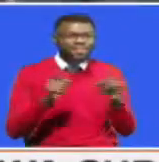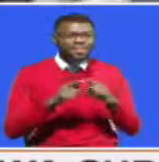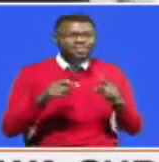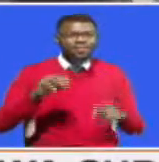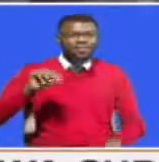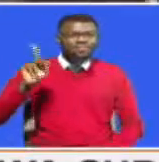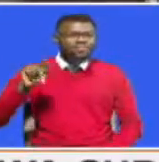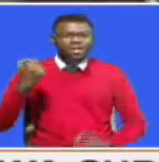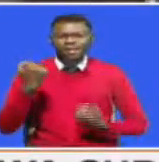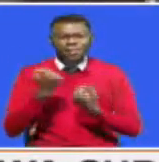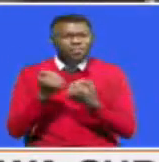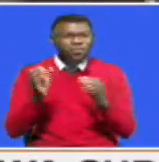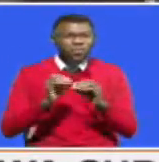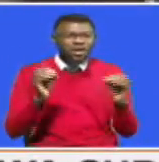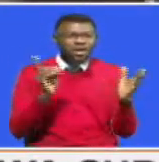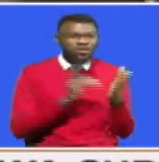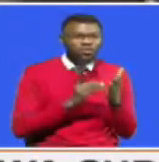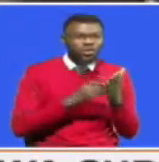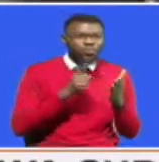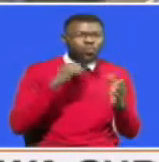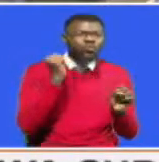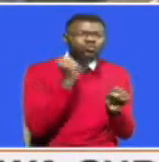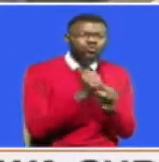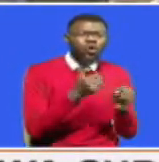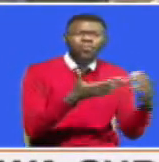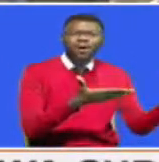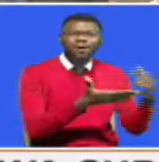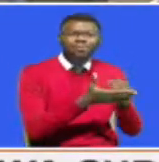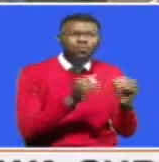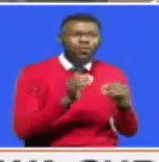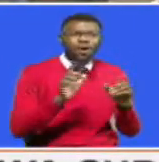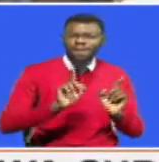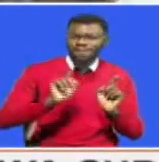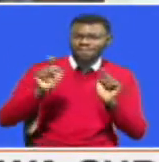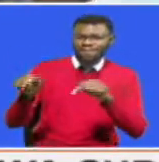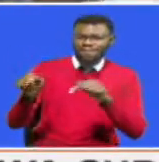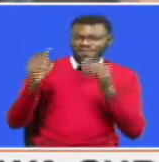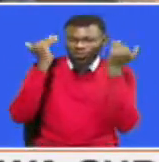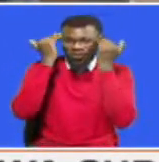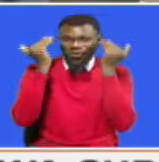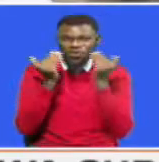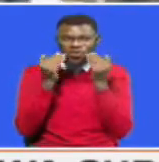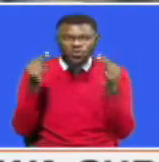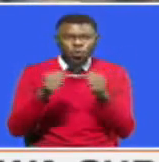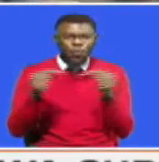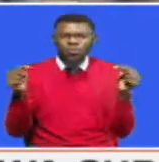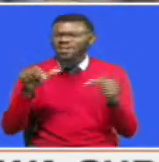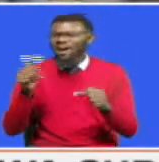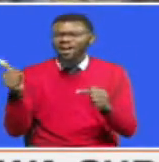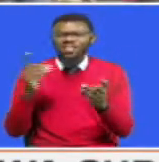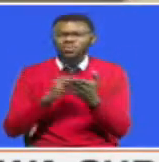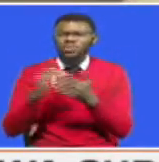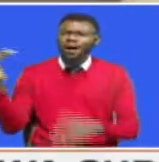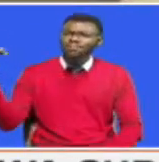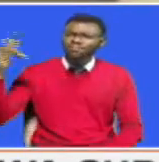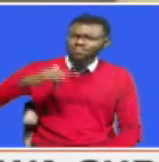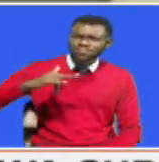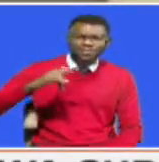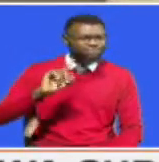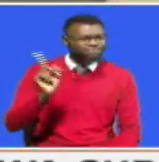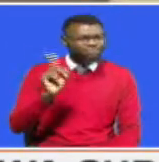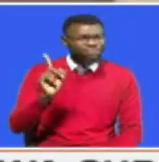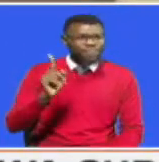wabunge. Madaktari ambao hawakuwa na ajira walifika mahakamani kupinga ujio madaktari hao, lakini kesi